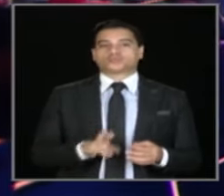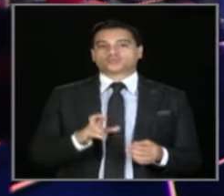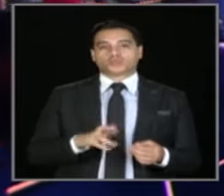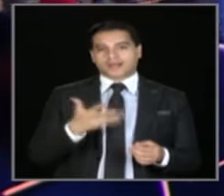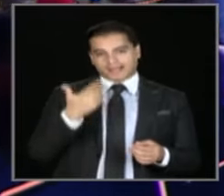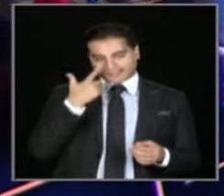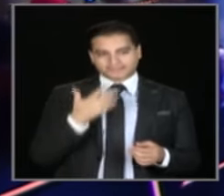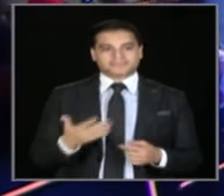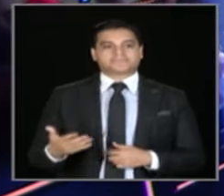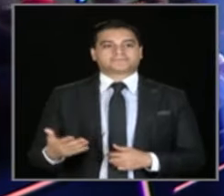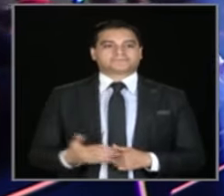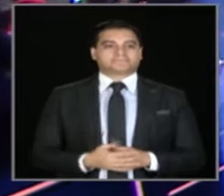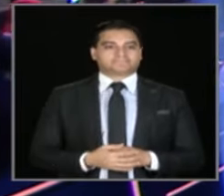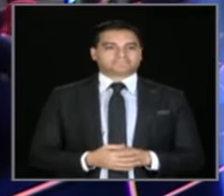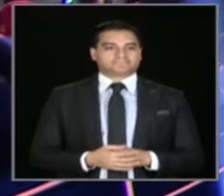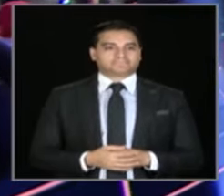ايه.